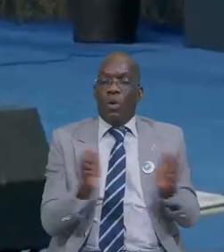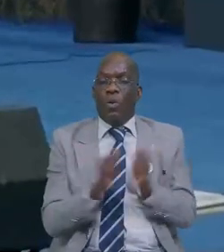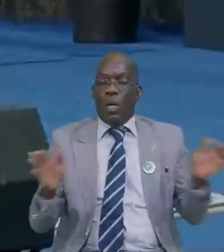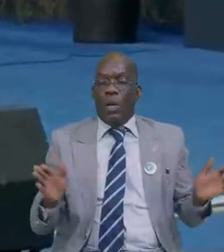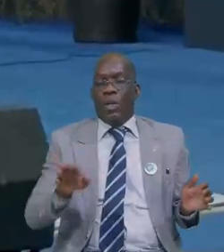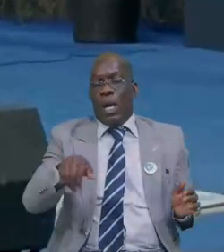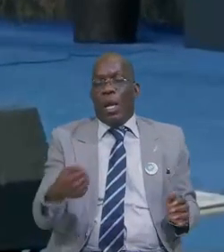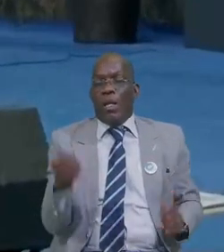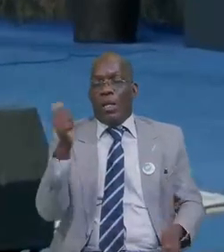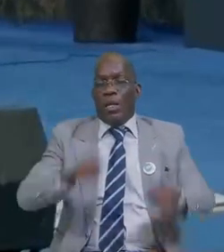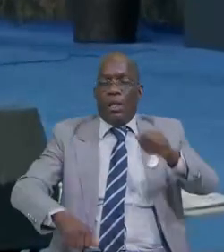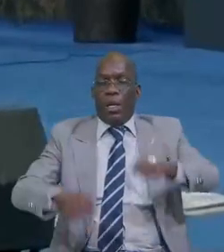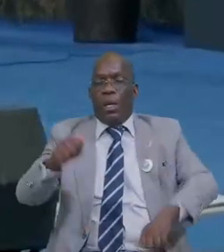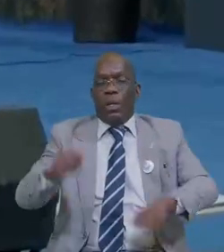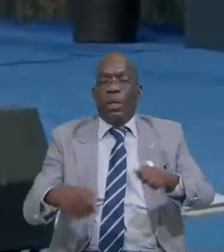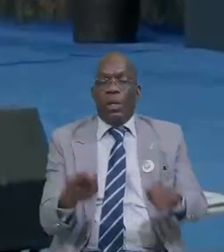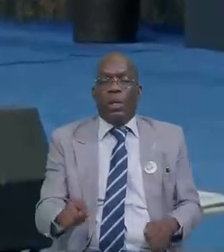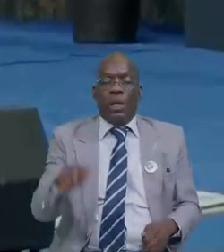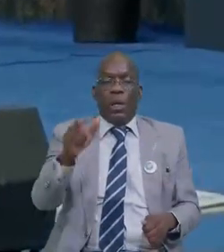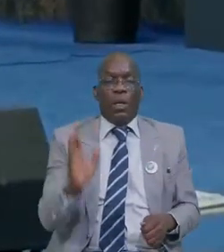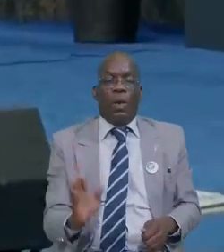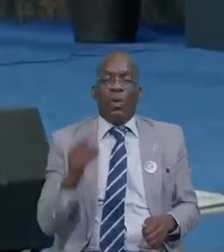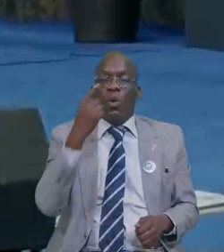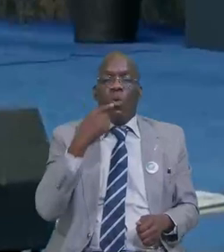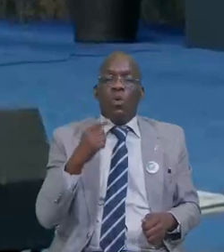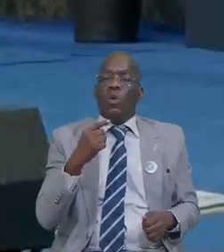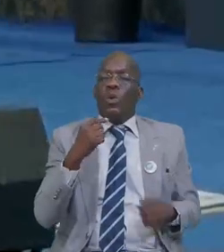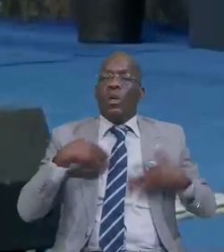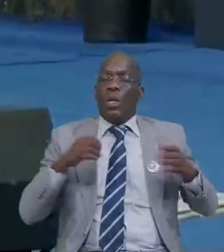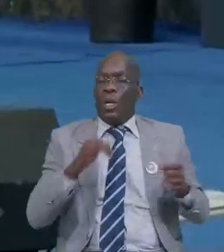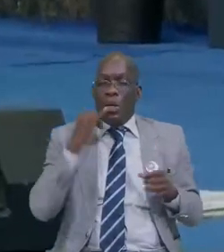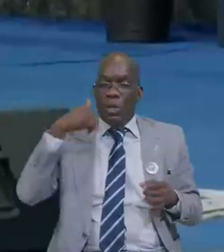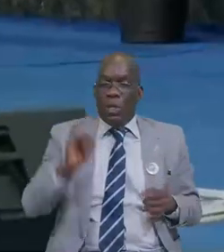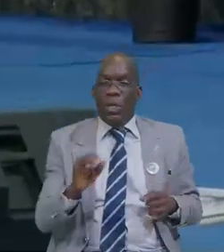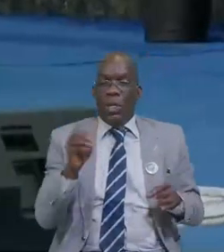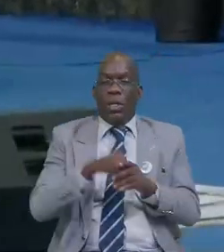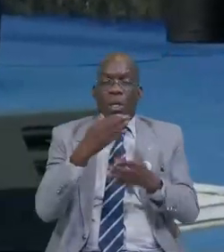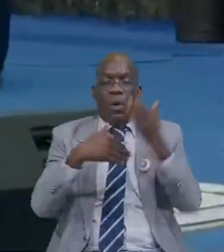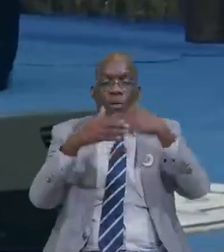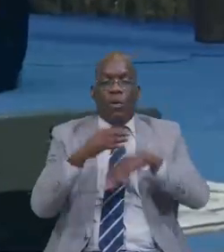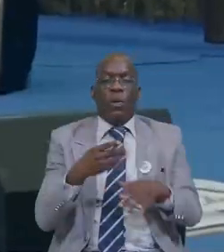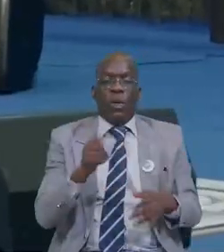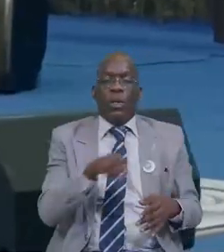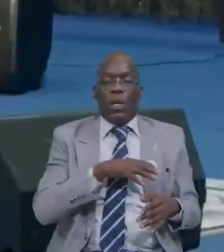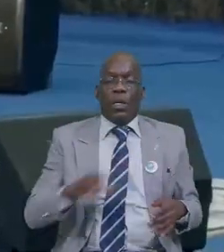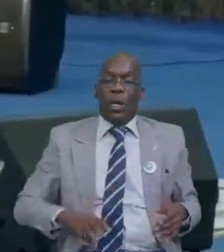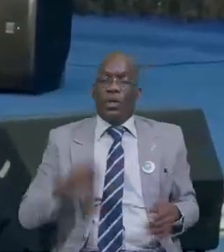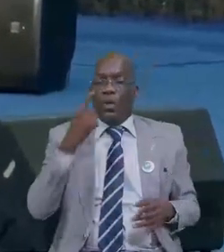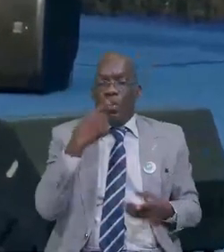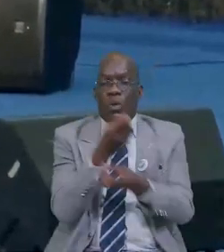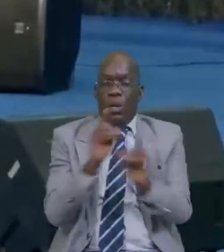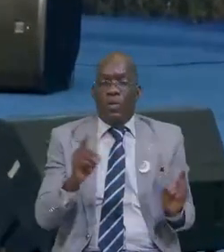certainement, sans aucune ombre de doute, le Dieu qui guérit est toujours en haut là-bas, le Christ